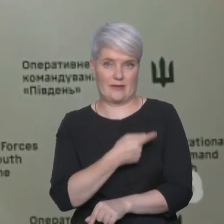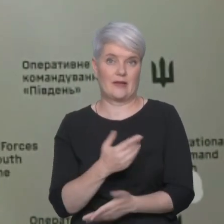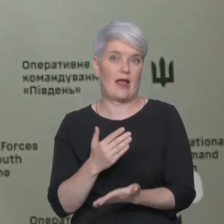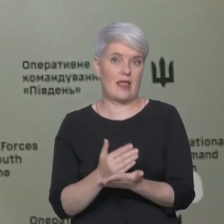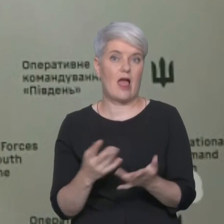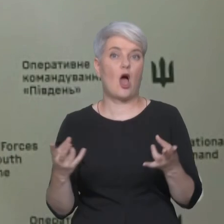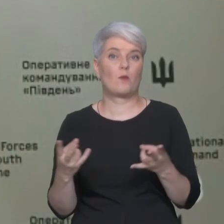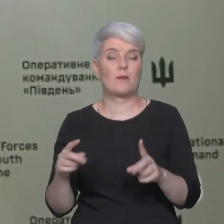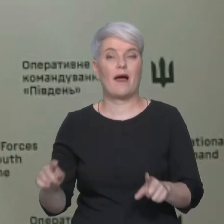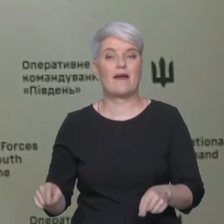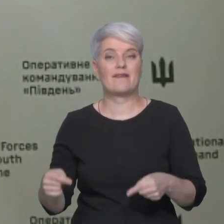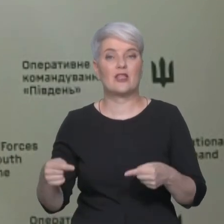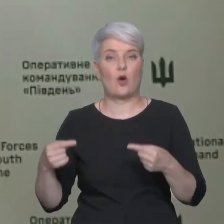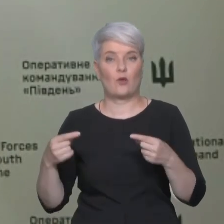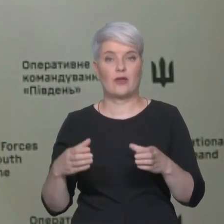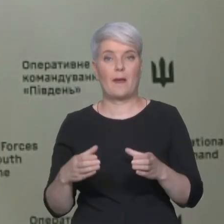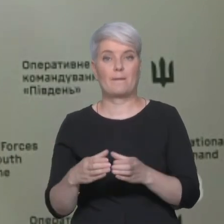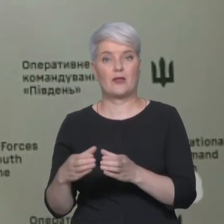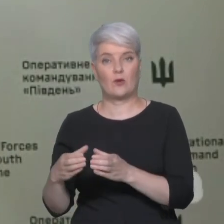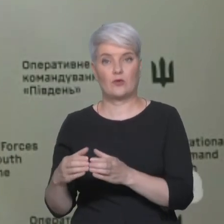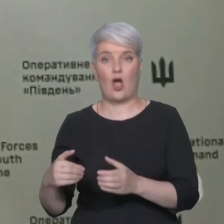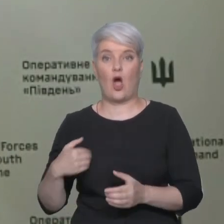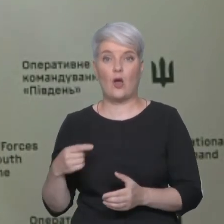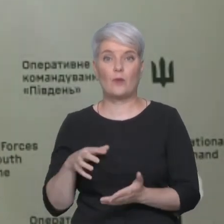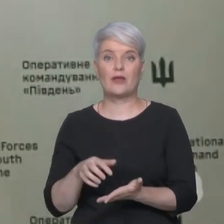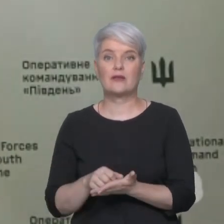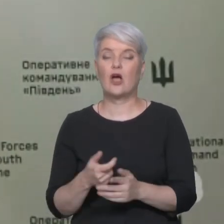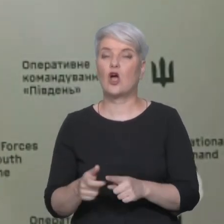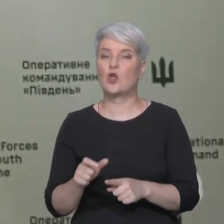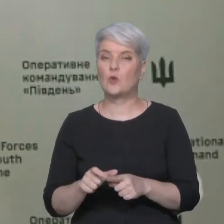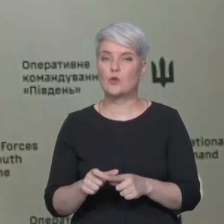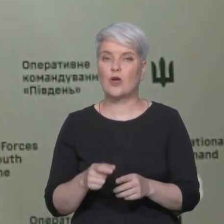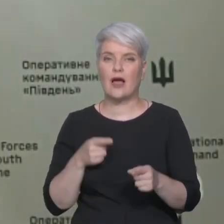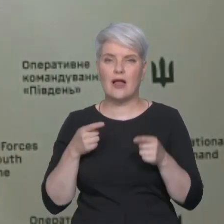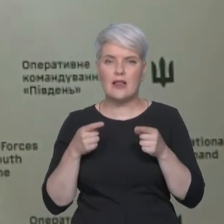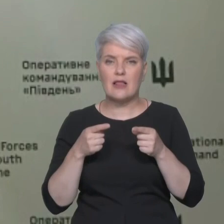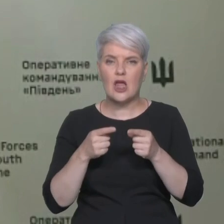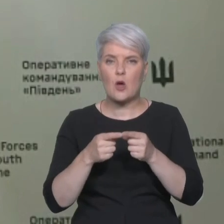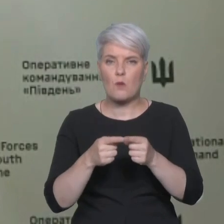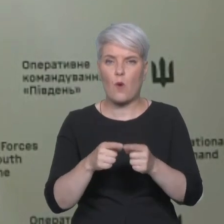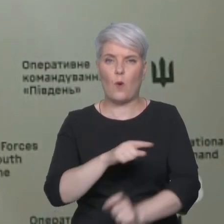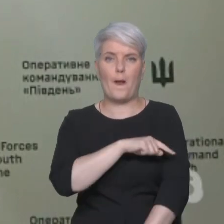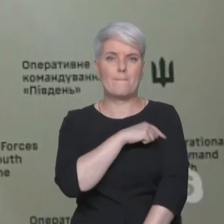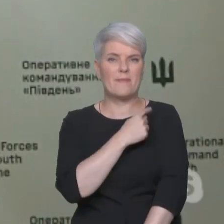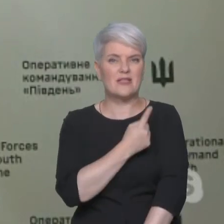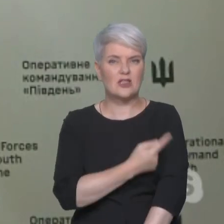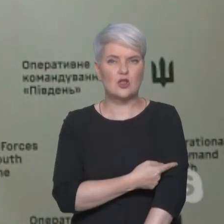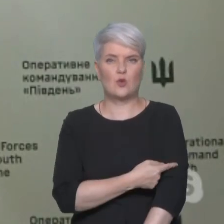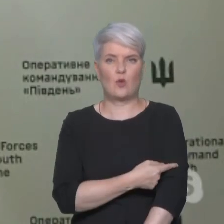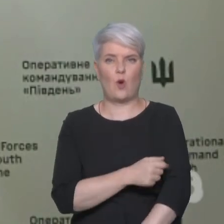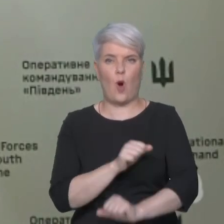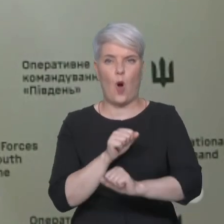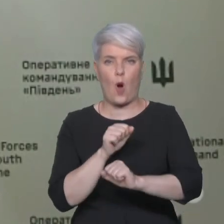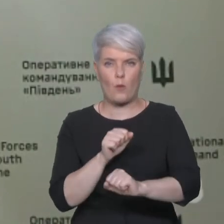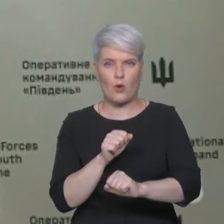відновлювати підрозділи, хоча вони зайняли дуже глибоку і міцну оборону. Ми зазначали про те, що вони довготривалий час